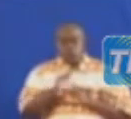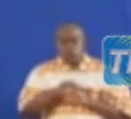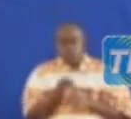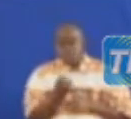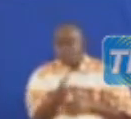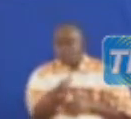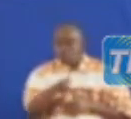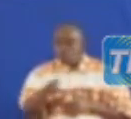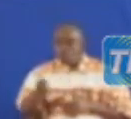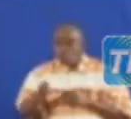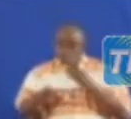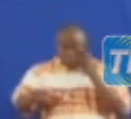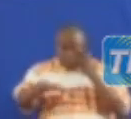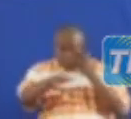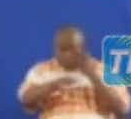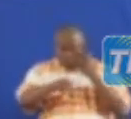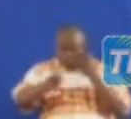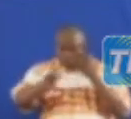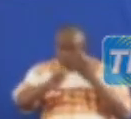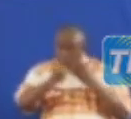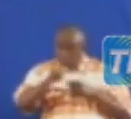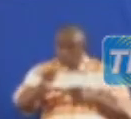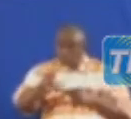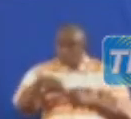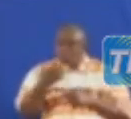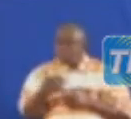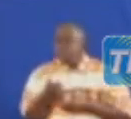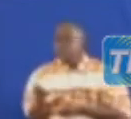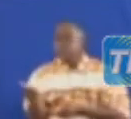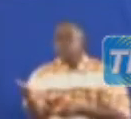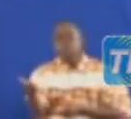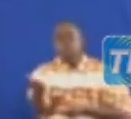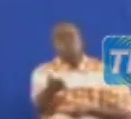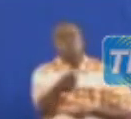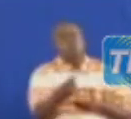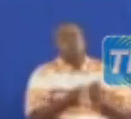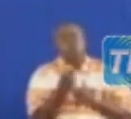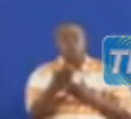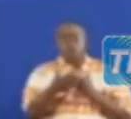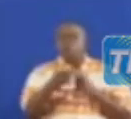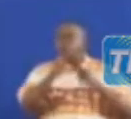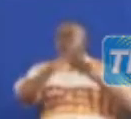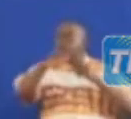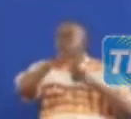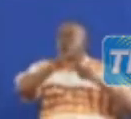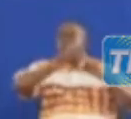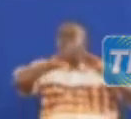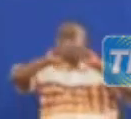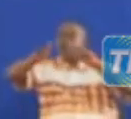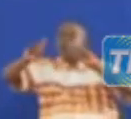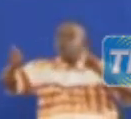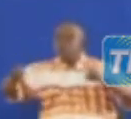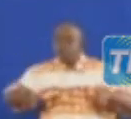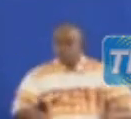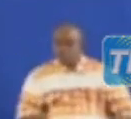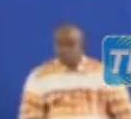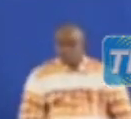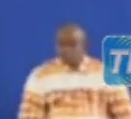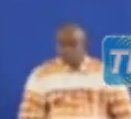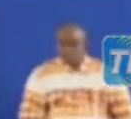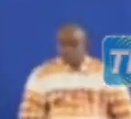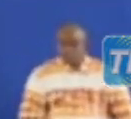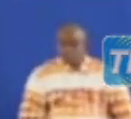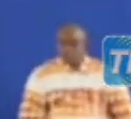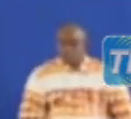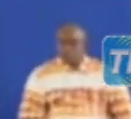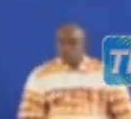uliopo katika eneo la kazi badala ya kusomba kutoka maeneo mengine ya mbali. Teknolojia hizo ni pamoja na